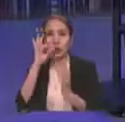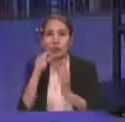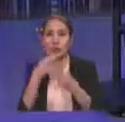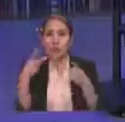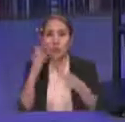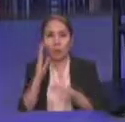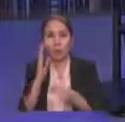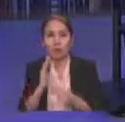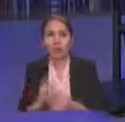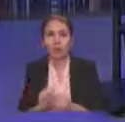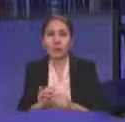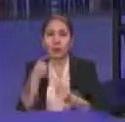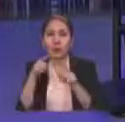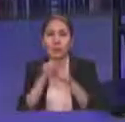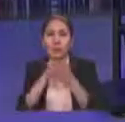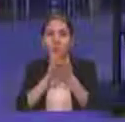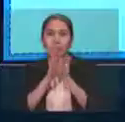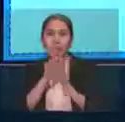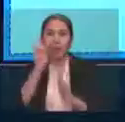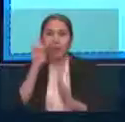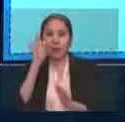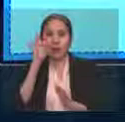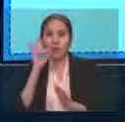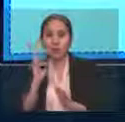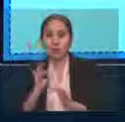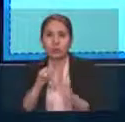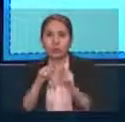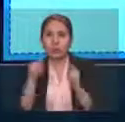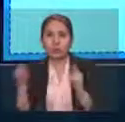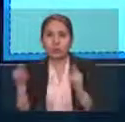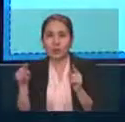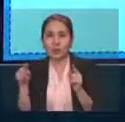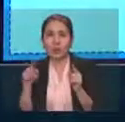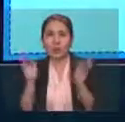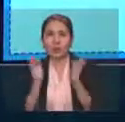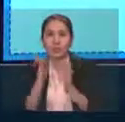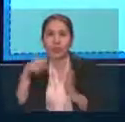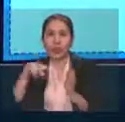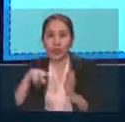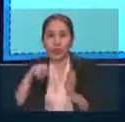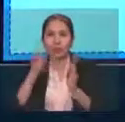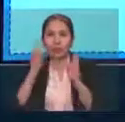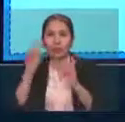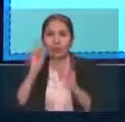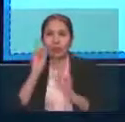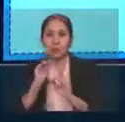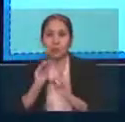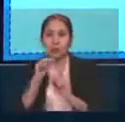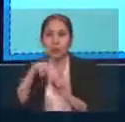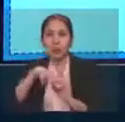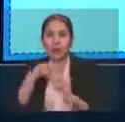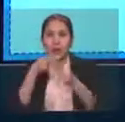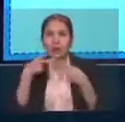bo'ladi. U holda n gradusli yoy uzunligi kichik l harfi bilan belgilasak,